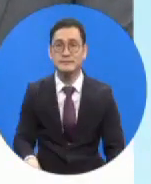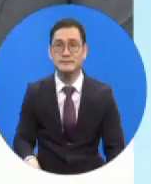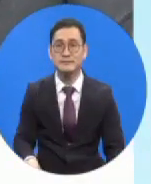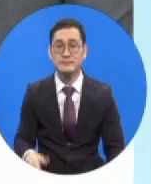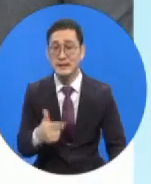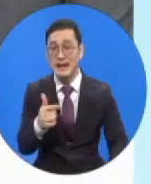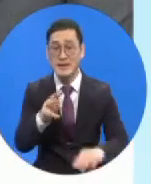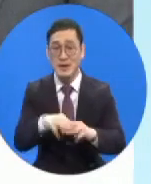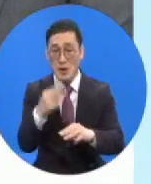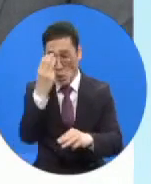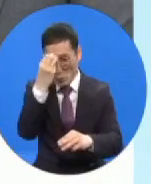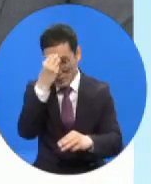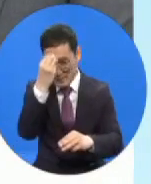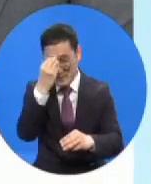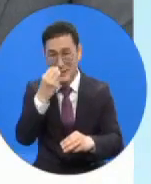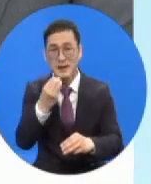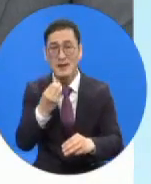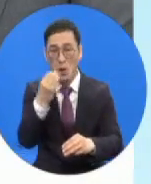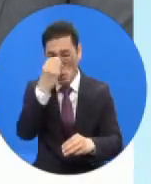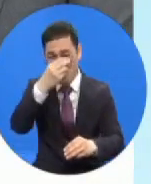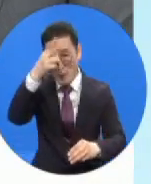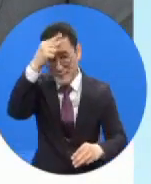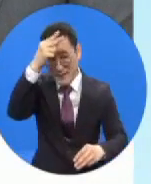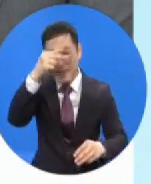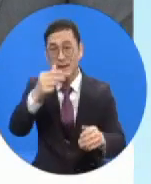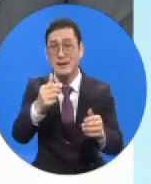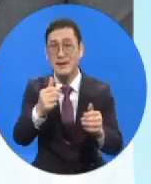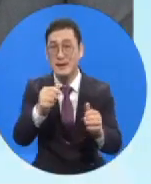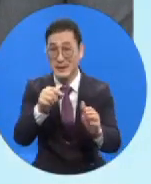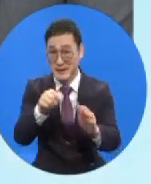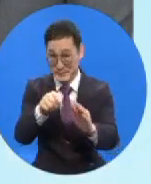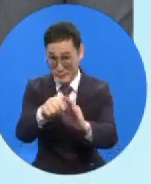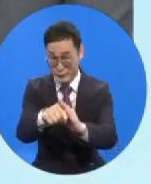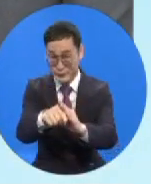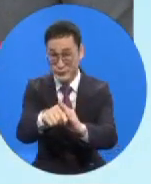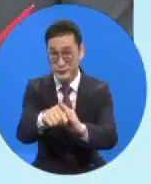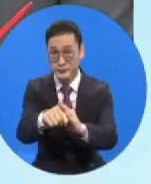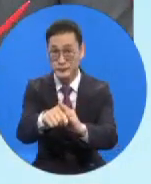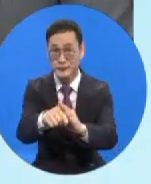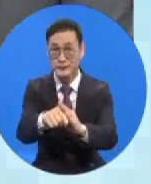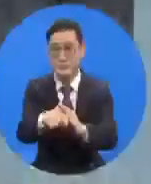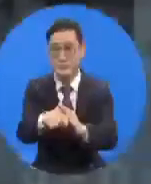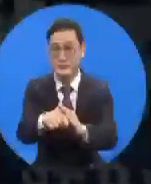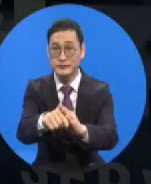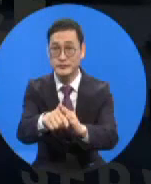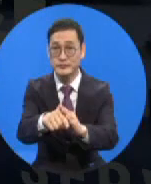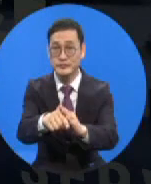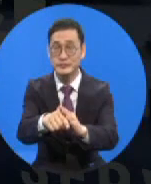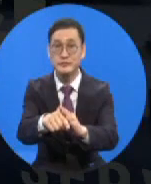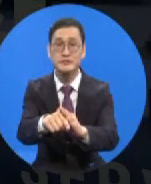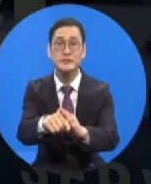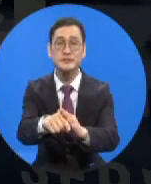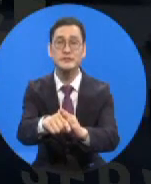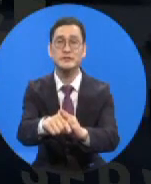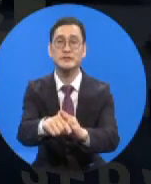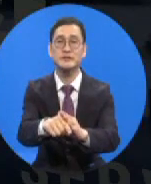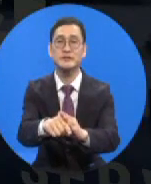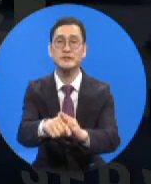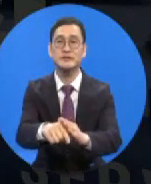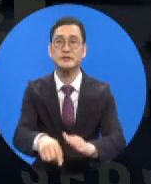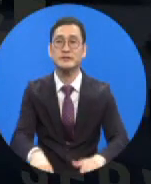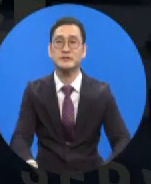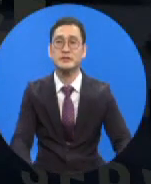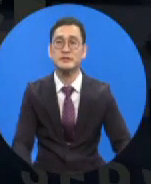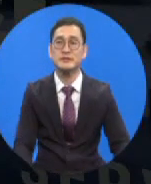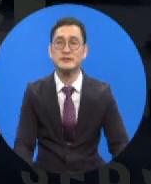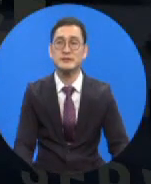대전고검을 방문하기로 돼 있잖아요, 지금. 예. 대전고검 같은 경우에 지금 이두봉 대전지검장이 근무를 하고 계시는데. 아, 대전지검에 이두봉